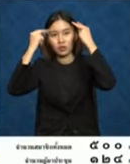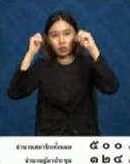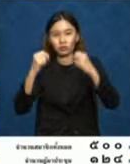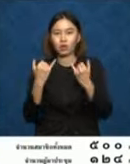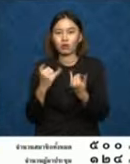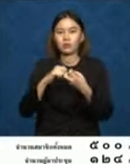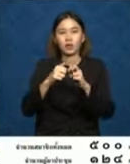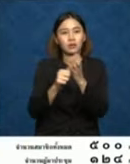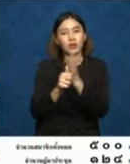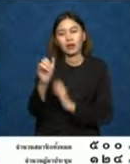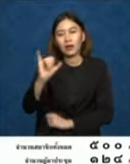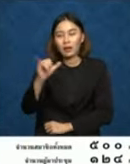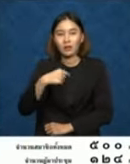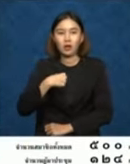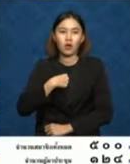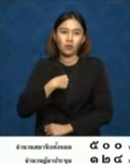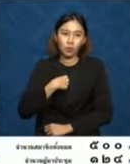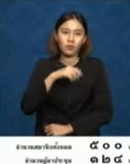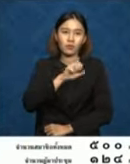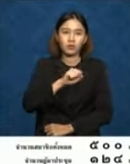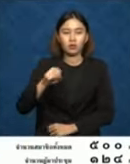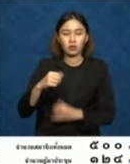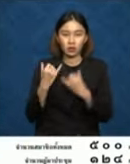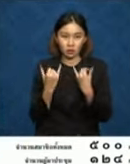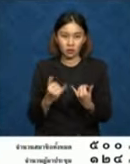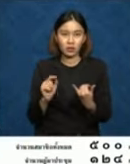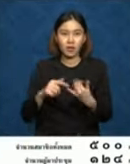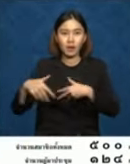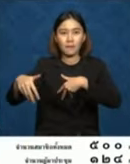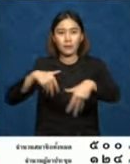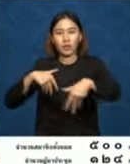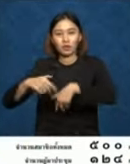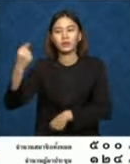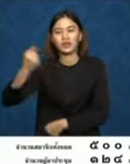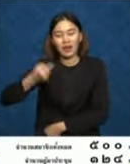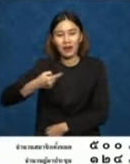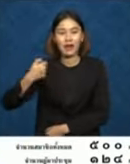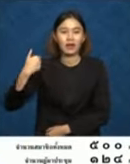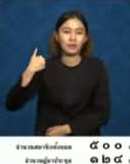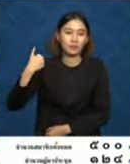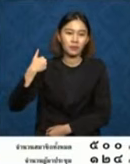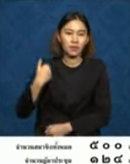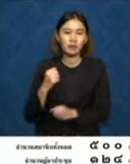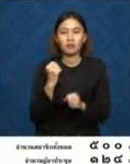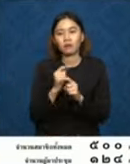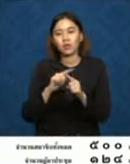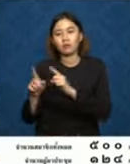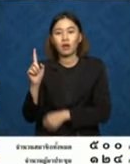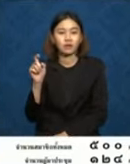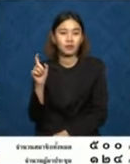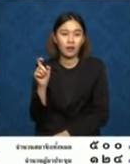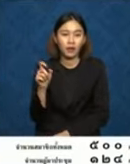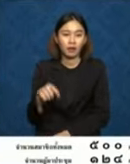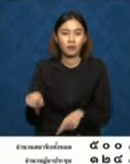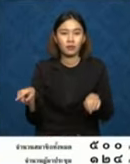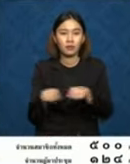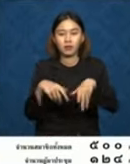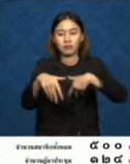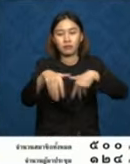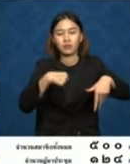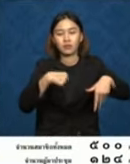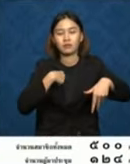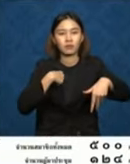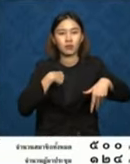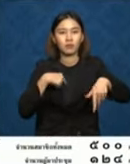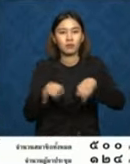การแก้ไขครับผมว่าส.ส.ปัจจุบันเนี่ยประชาชนเขายังด่าเลยครับทำอะไรไม่ได้นะครับเหมือนประชาชนคนนึง